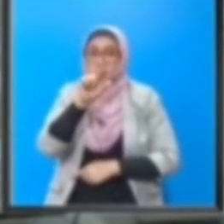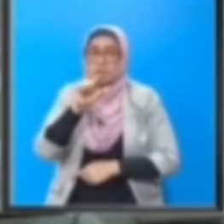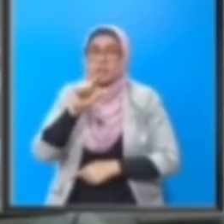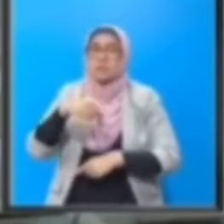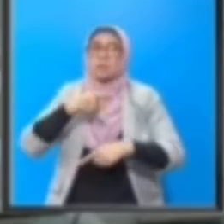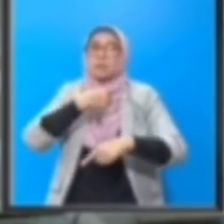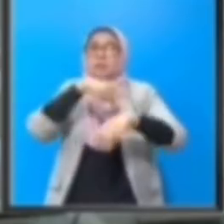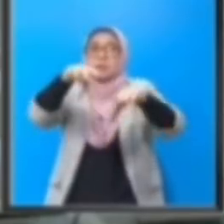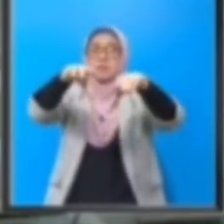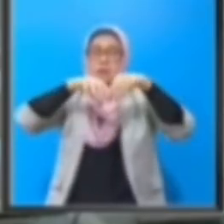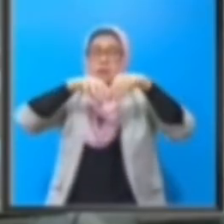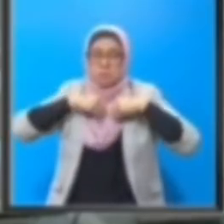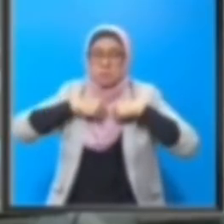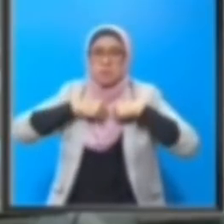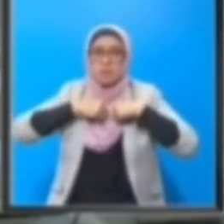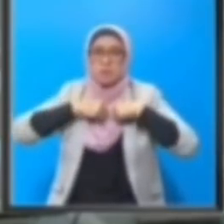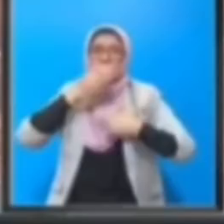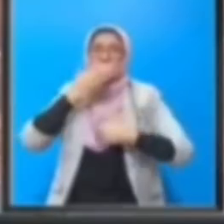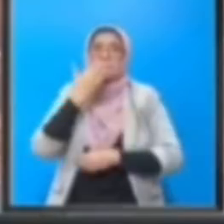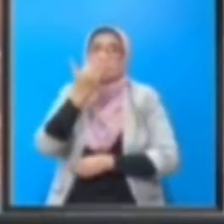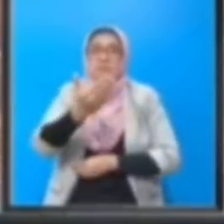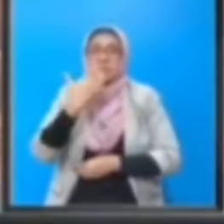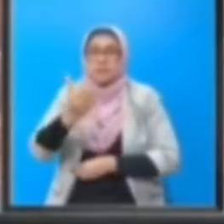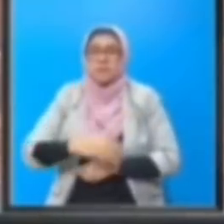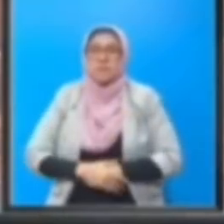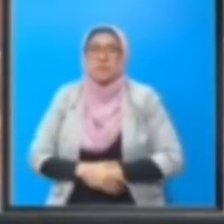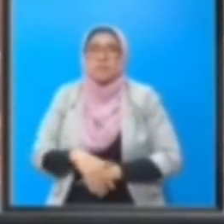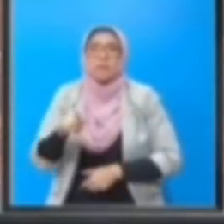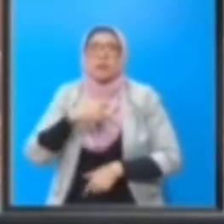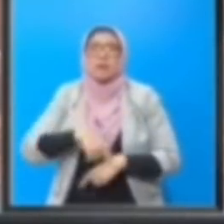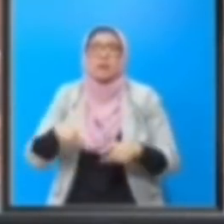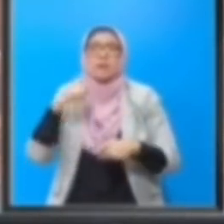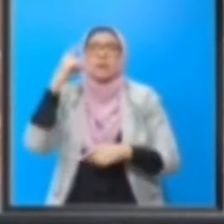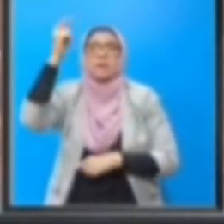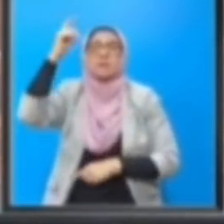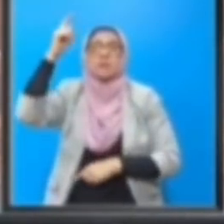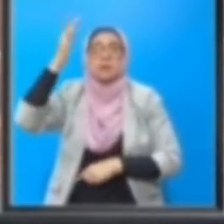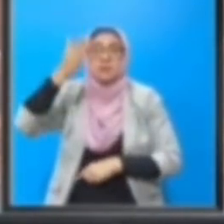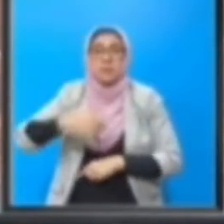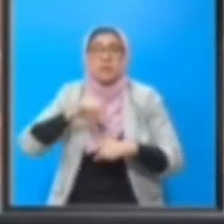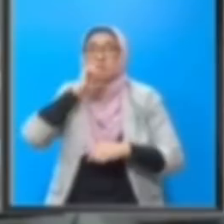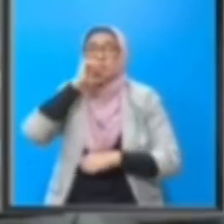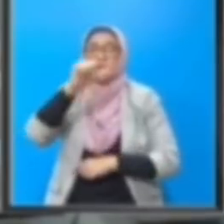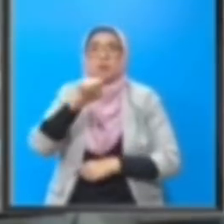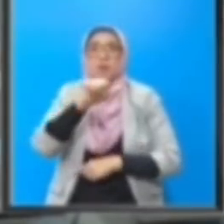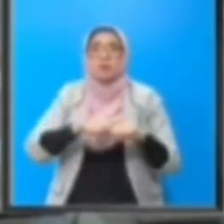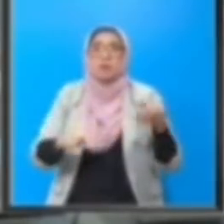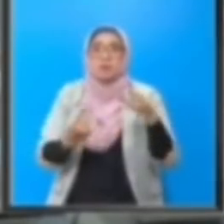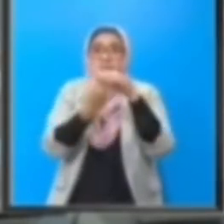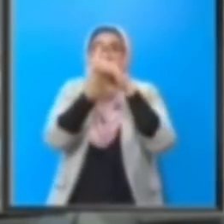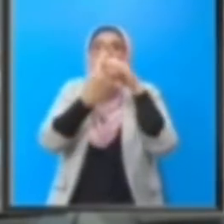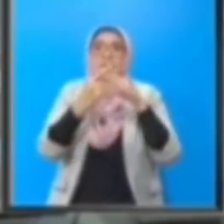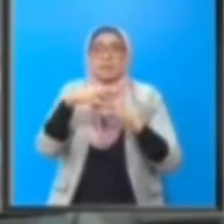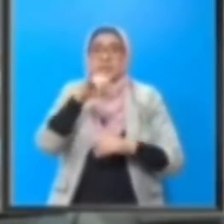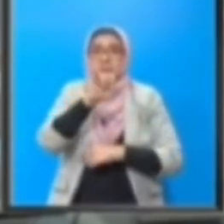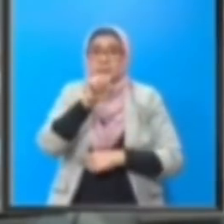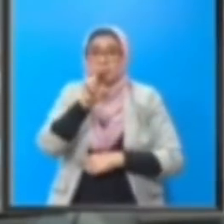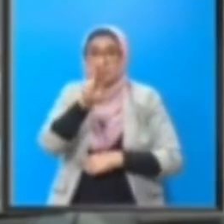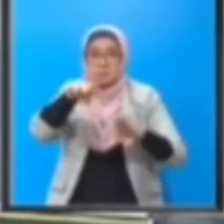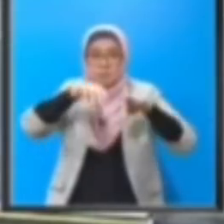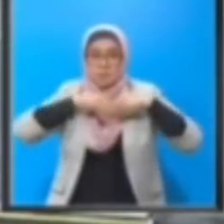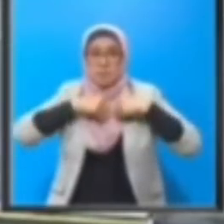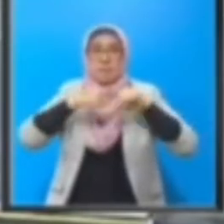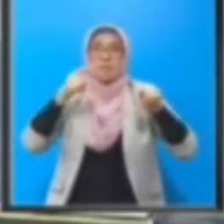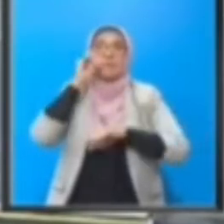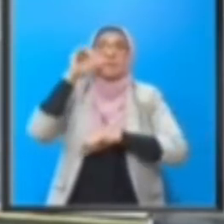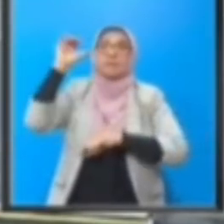semak imbang tadi penting. Baik. Terima kasih Jelutong. Speaker, bukan isu terima Tuan Speaker. Minta maaf. Kemarin perkara ini telah